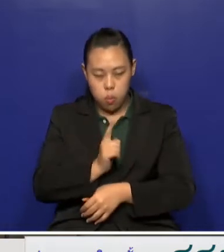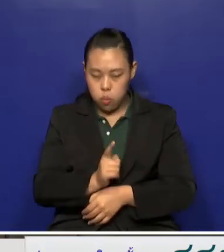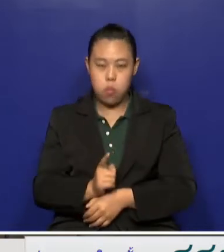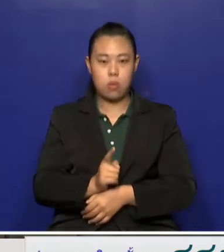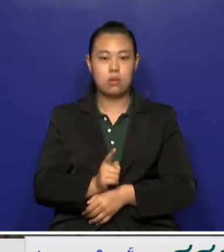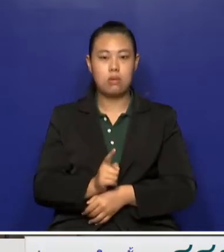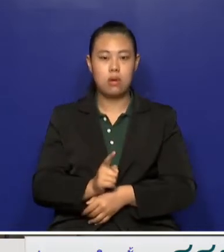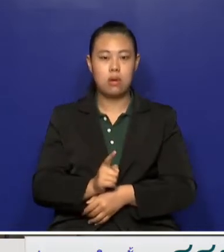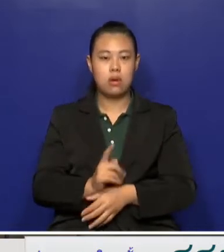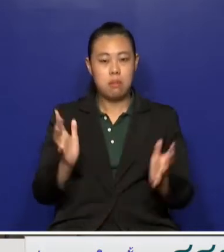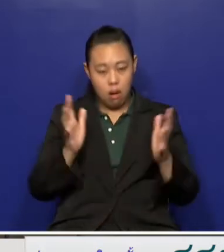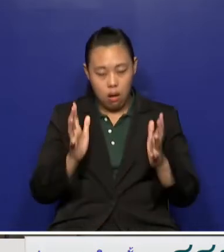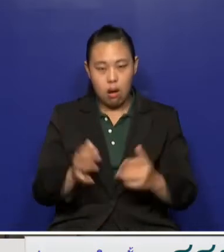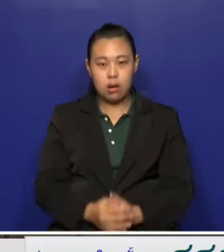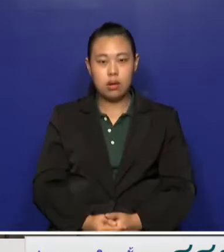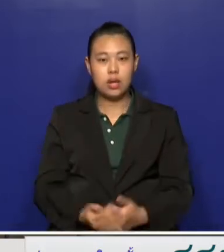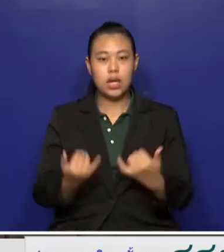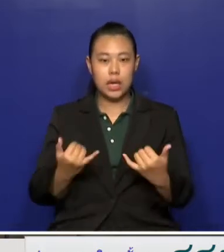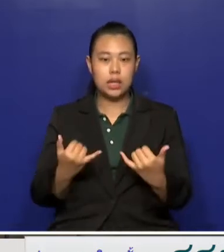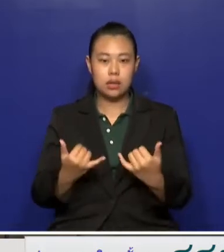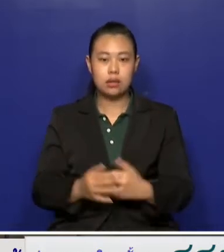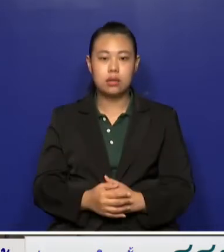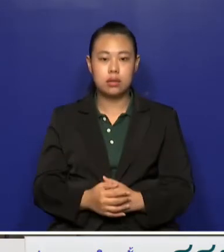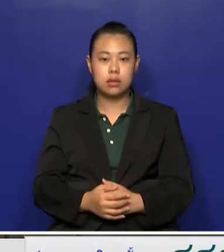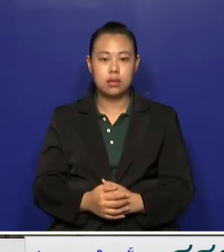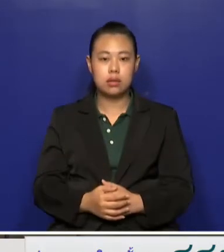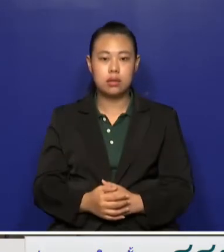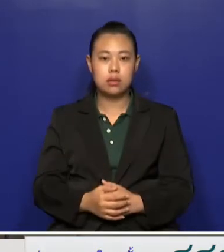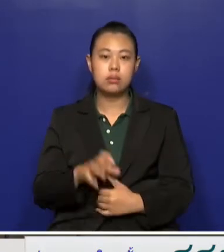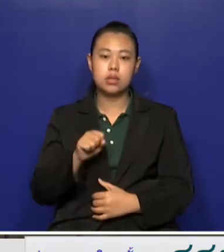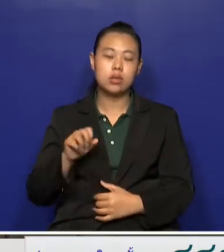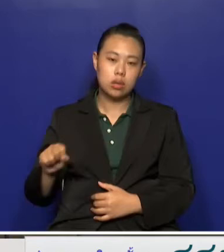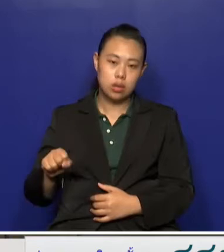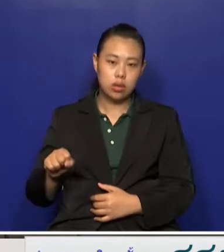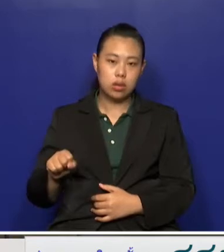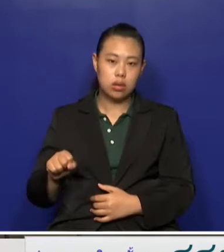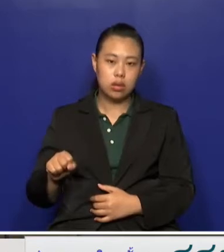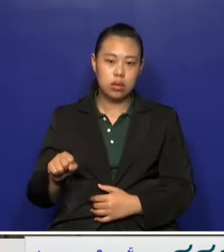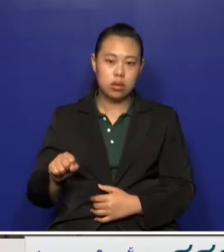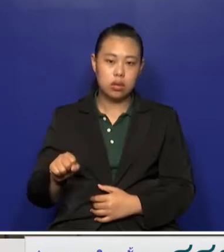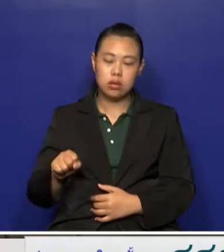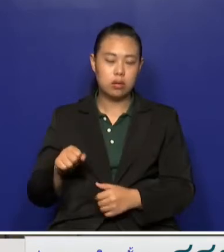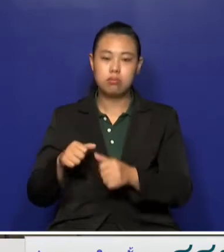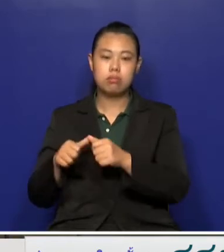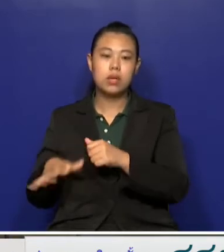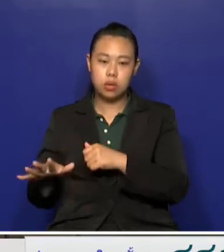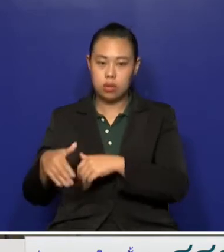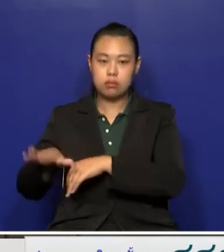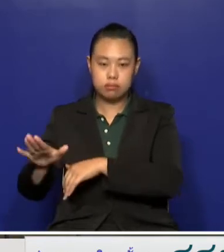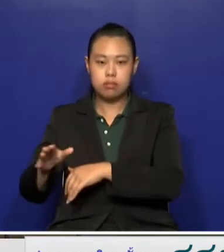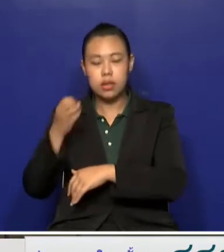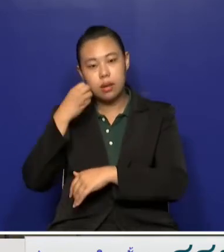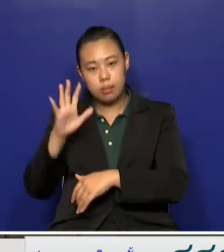ะครับอันนี้เป็นเวลาที่สมาชิกส่วนใหญ่ก็ไม่ได้อยู่ในที่ประชุมแล้วนะ